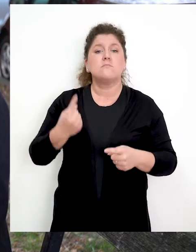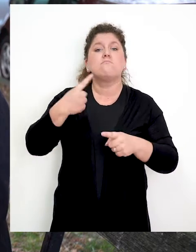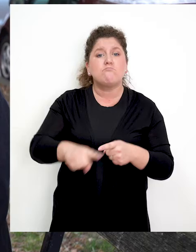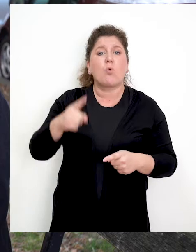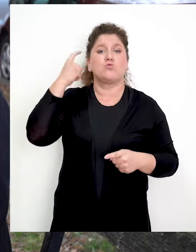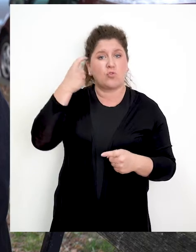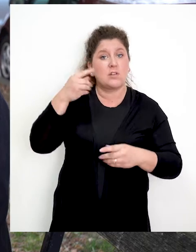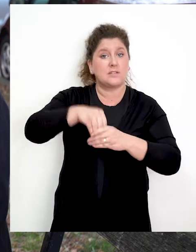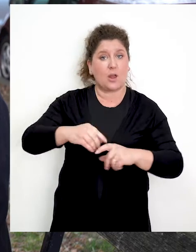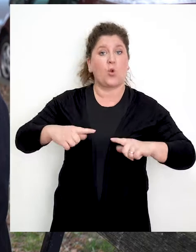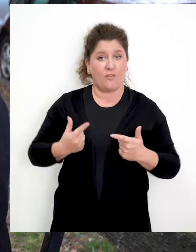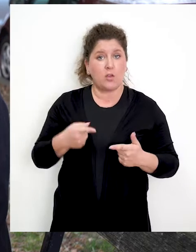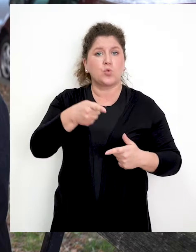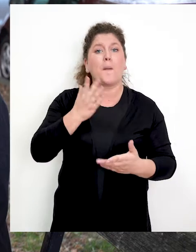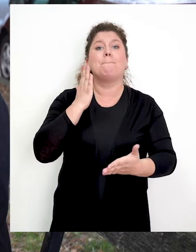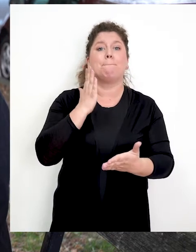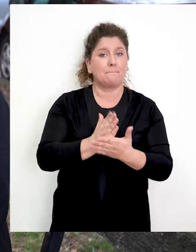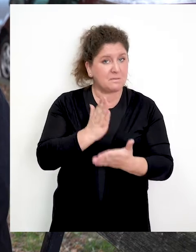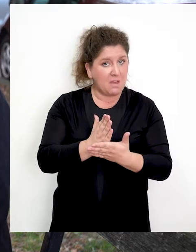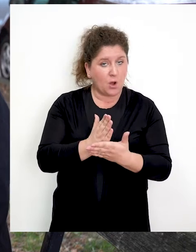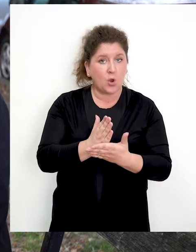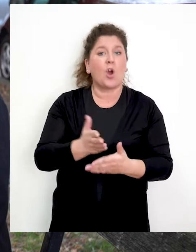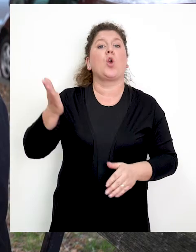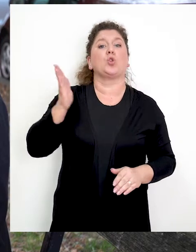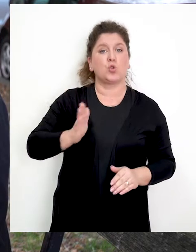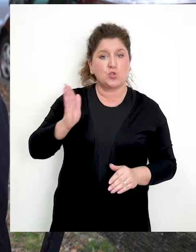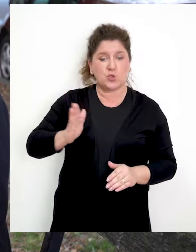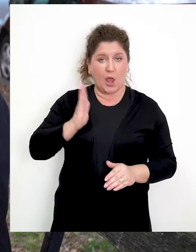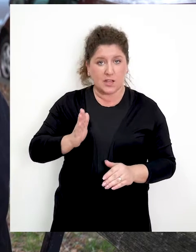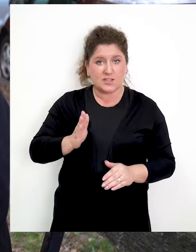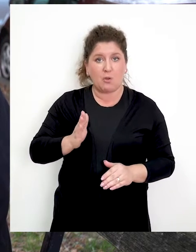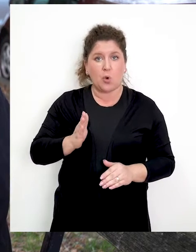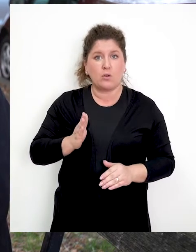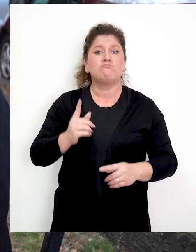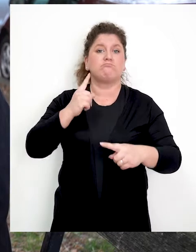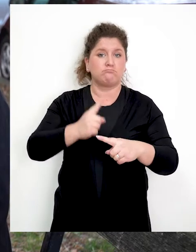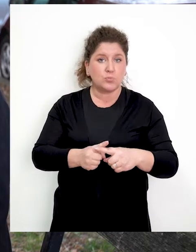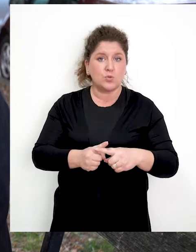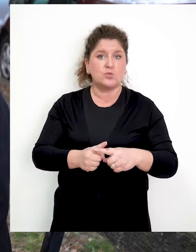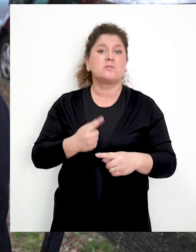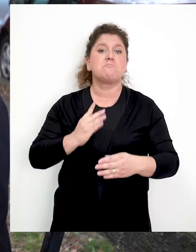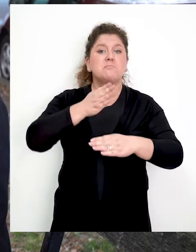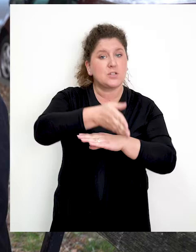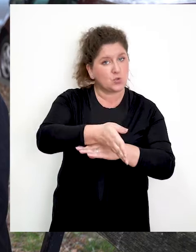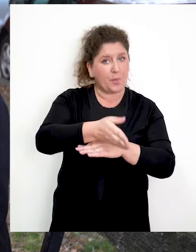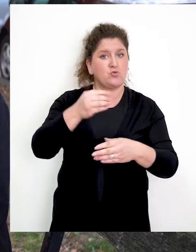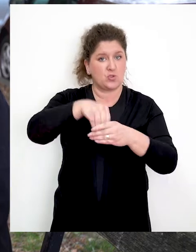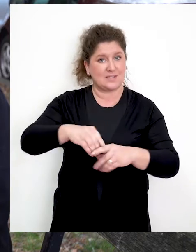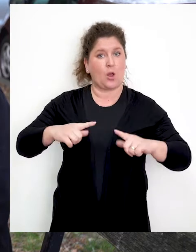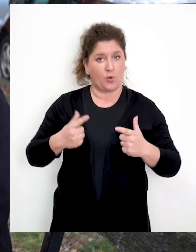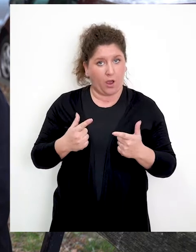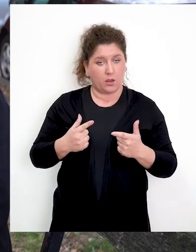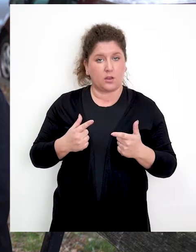stanovanje primjereno stanovanje, dostojanstveno stanovanje i pristupačno stanovanje koje